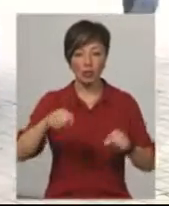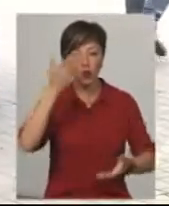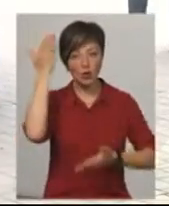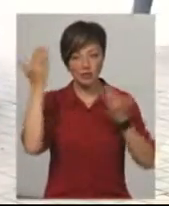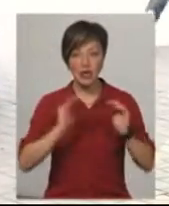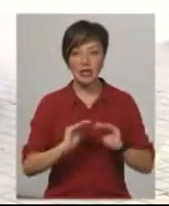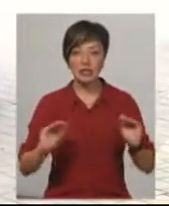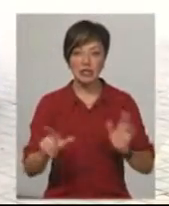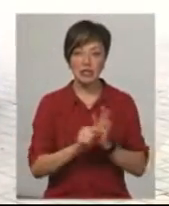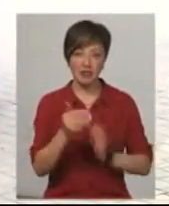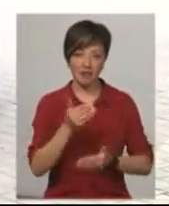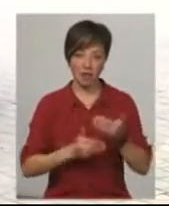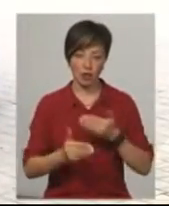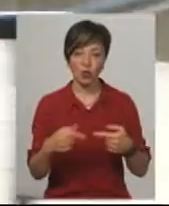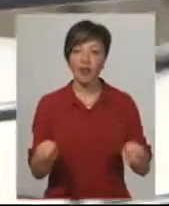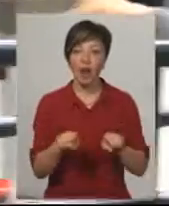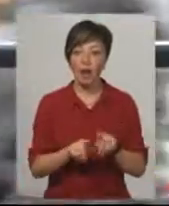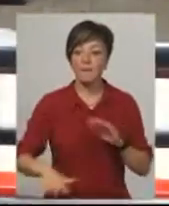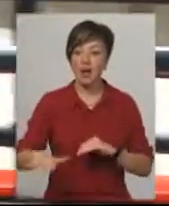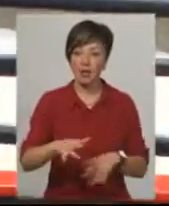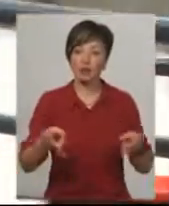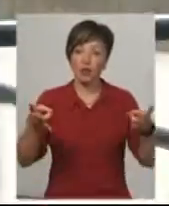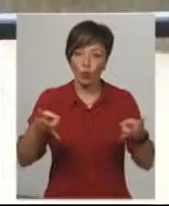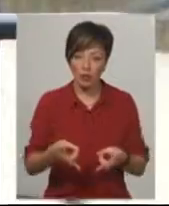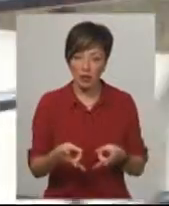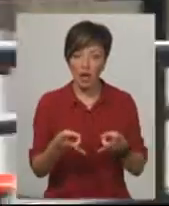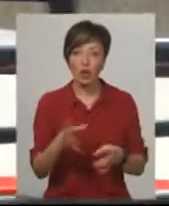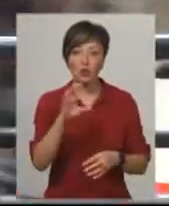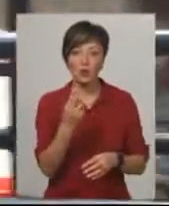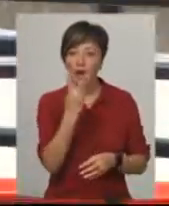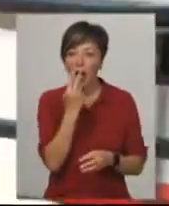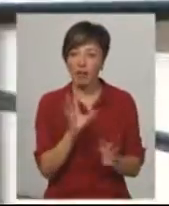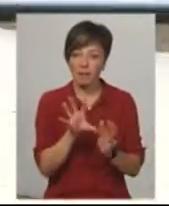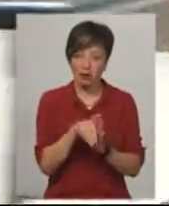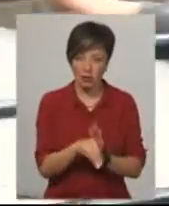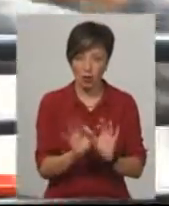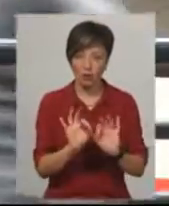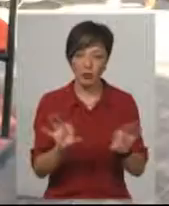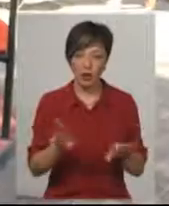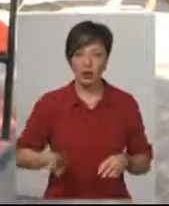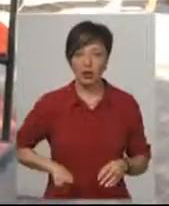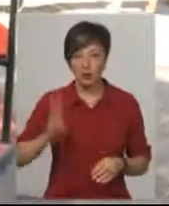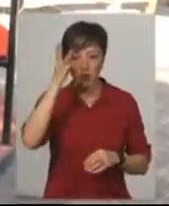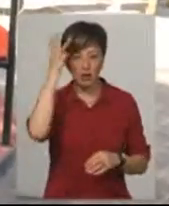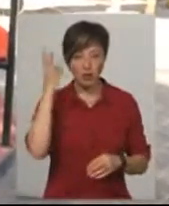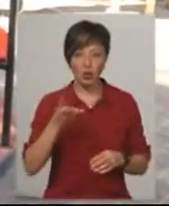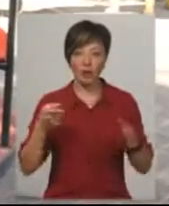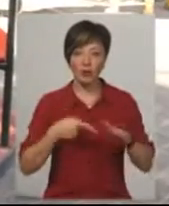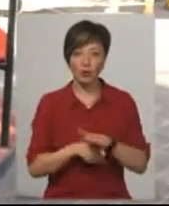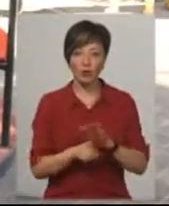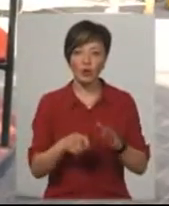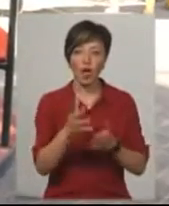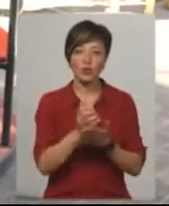розважатися і діти з інвалідністю. Такі майданчики необхідні для соціальної адаптації, розповідає директорка Хмельницького